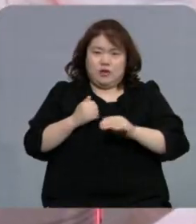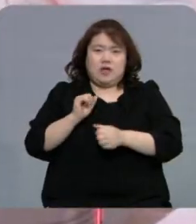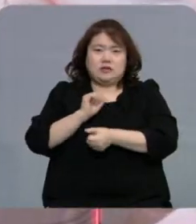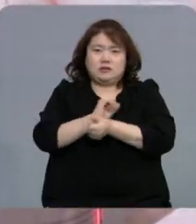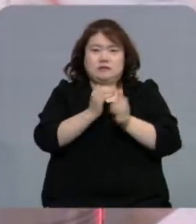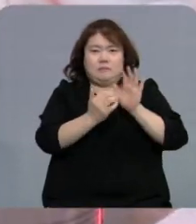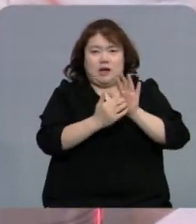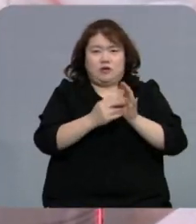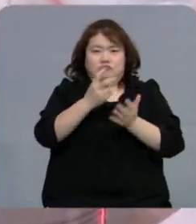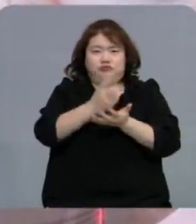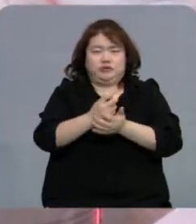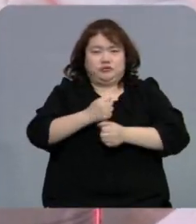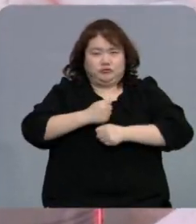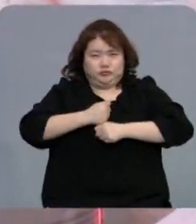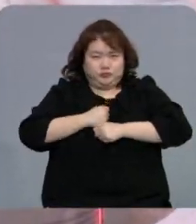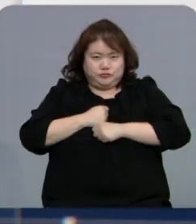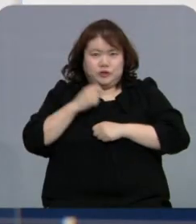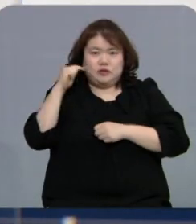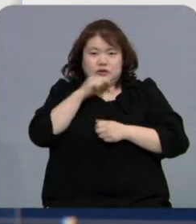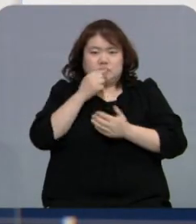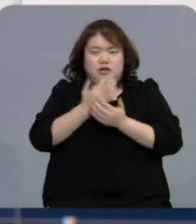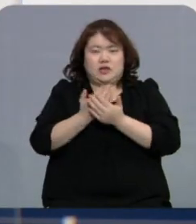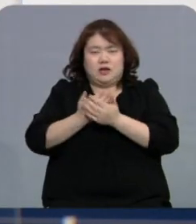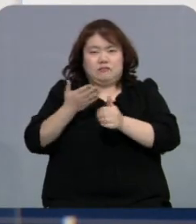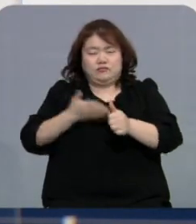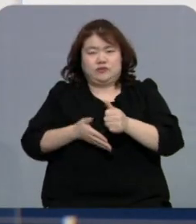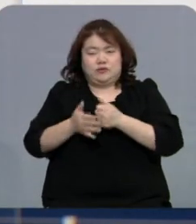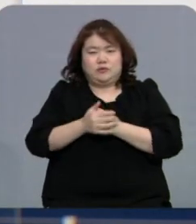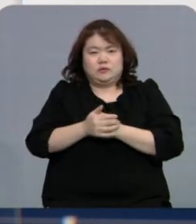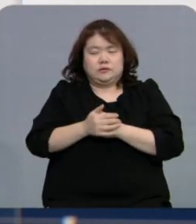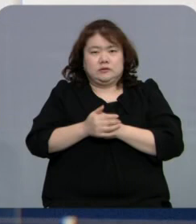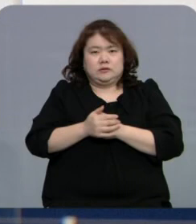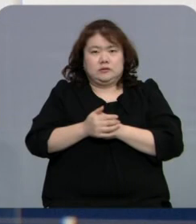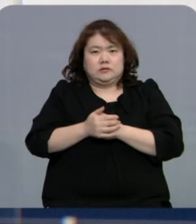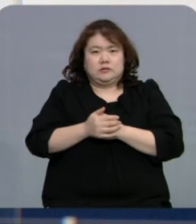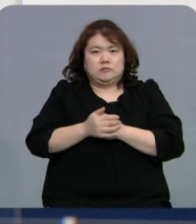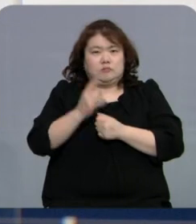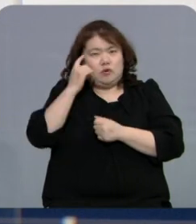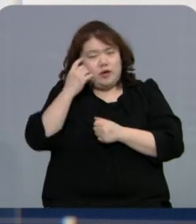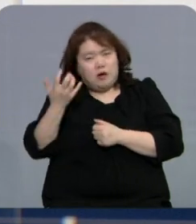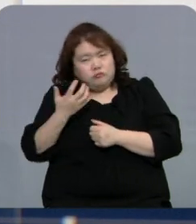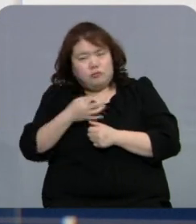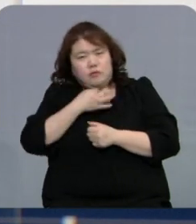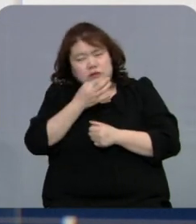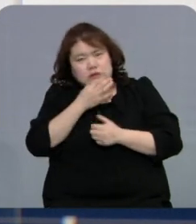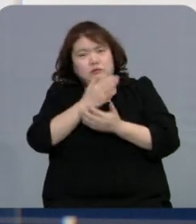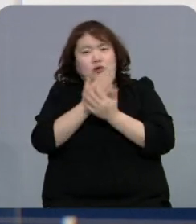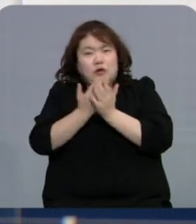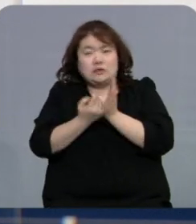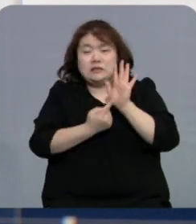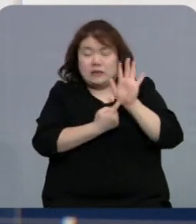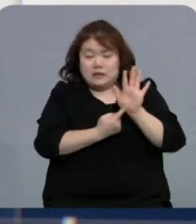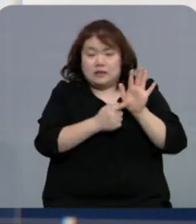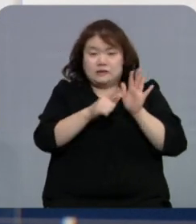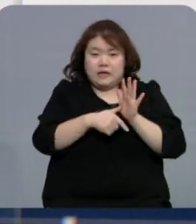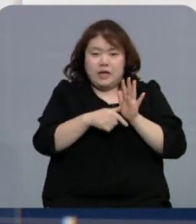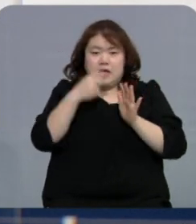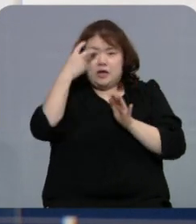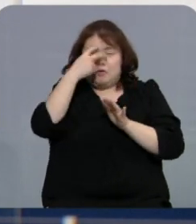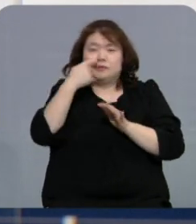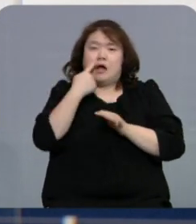준수를 거듭 강조했습니다. 유증상 상태에서 검사를 하실 경우에 좀 이제